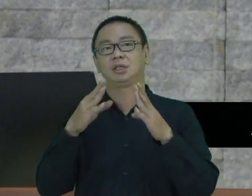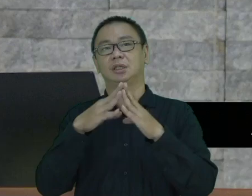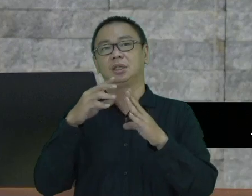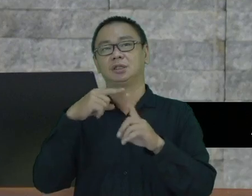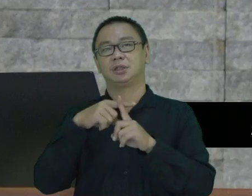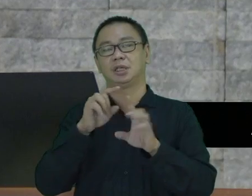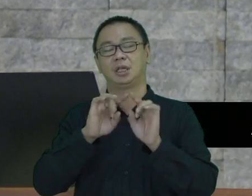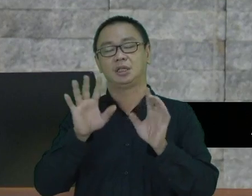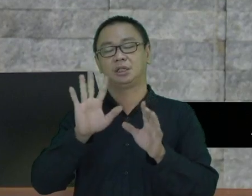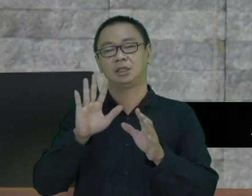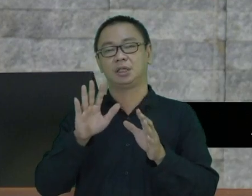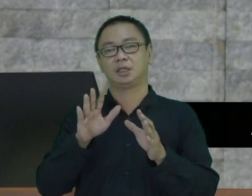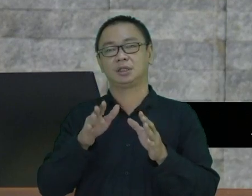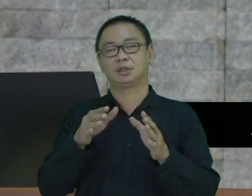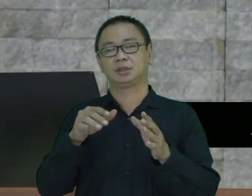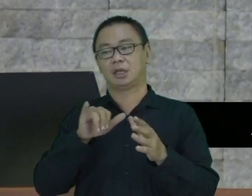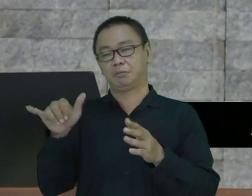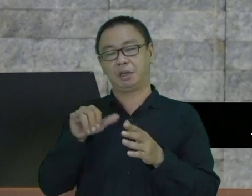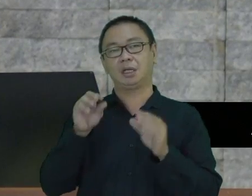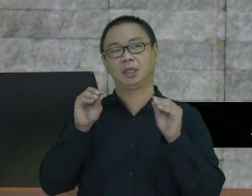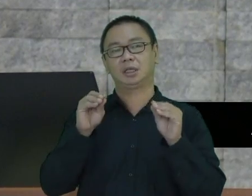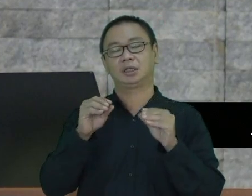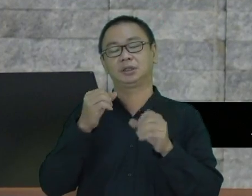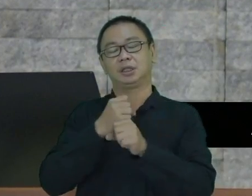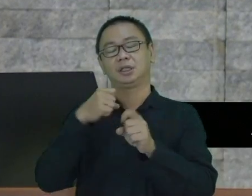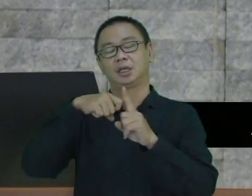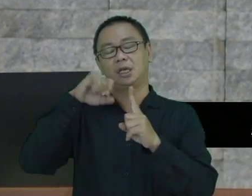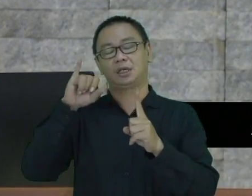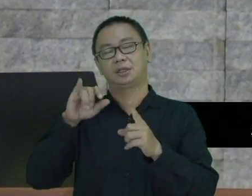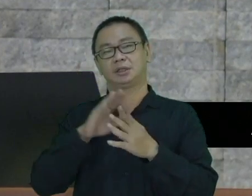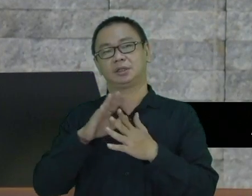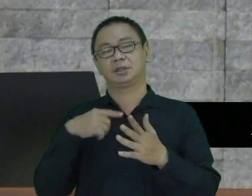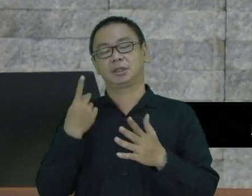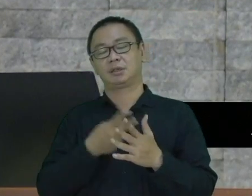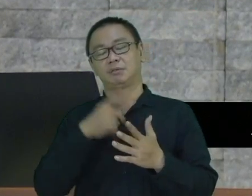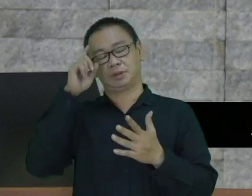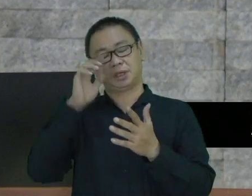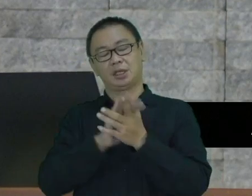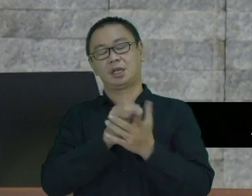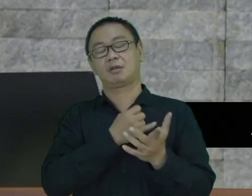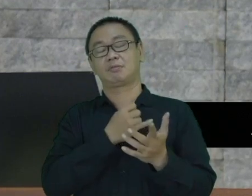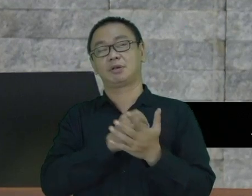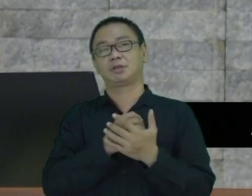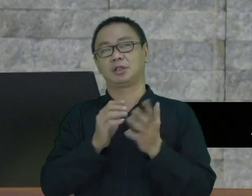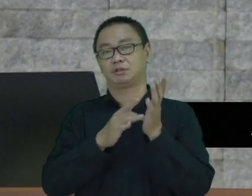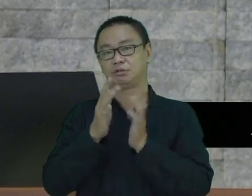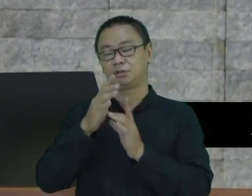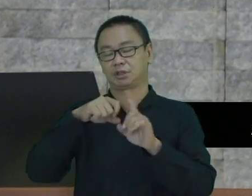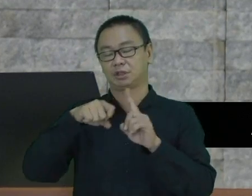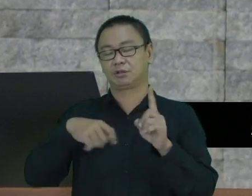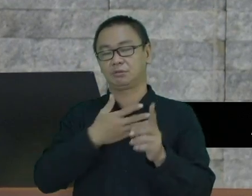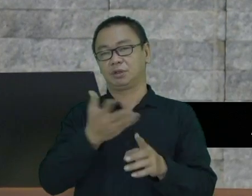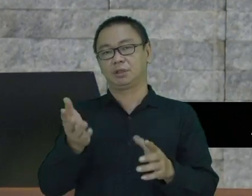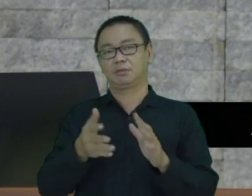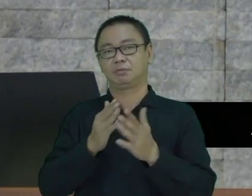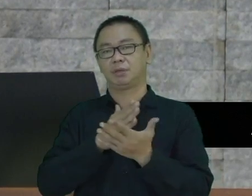GKI. Kita percaya bahwa di dalam iman kepada Yesus Kristus, kepala gereja, mereka adalah bagian dari